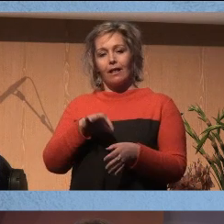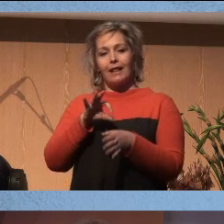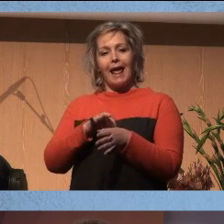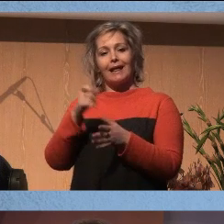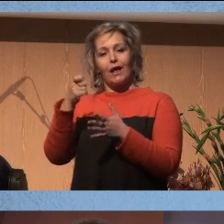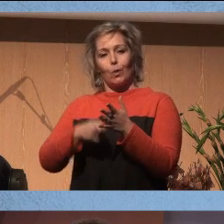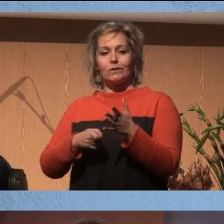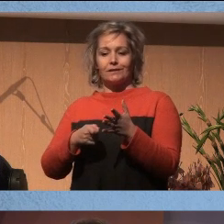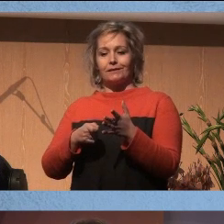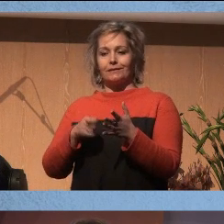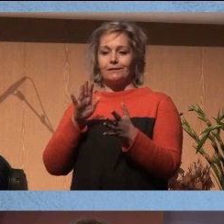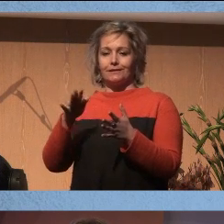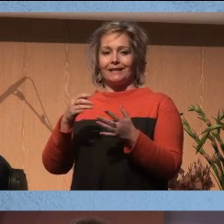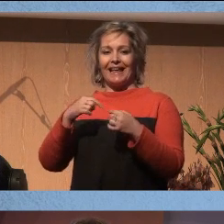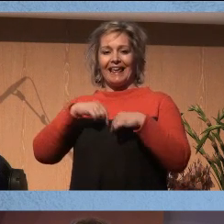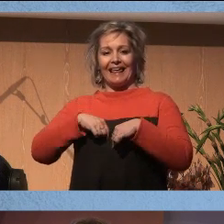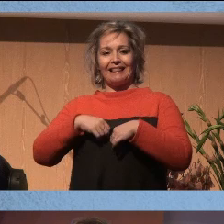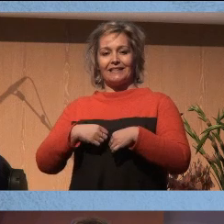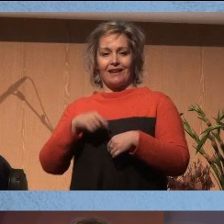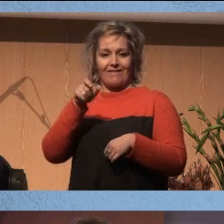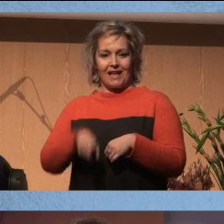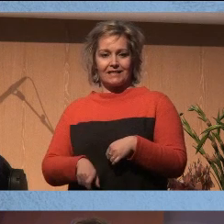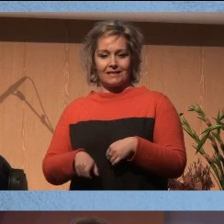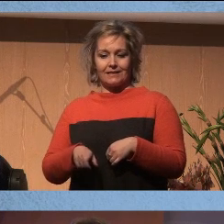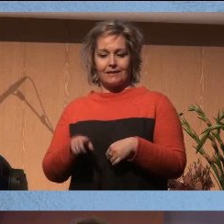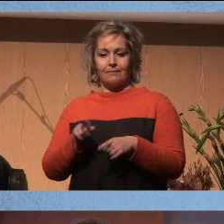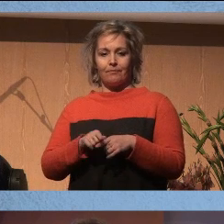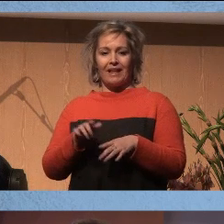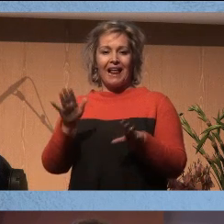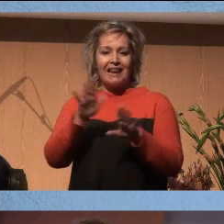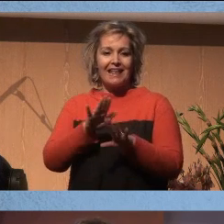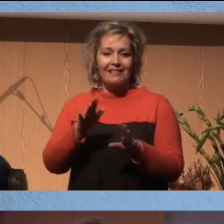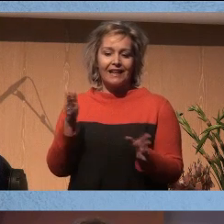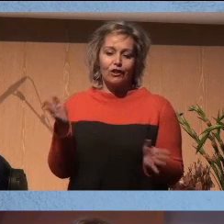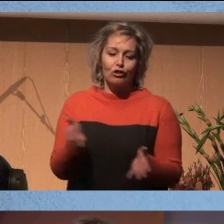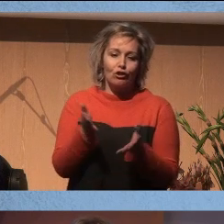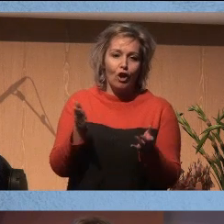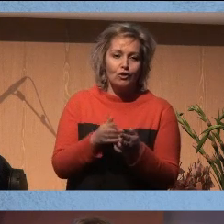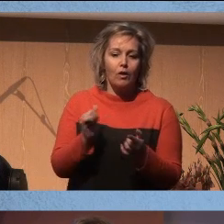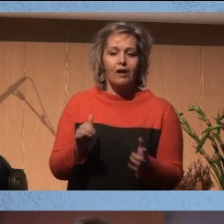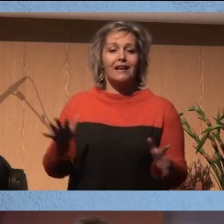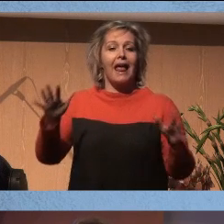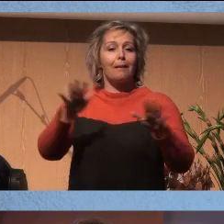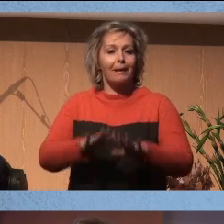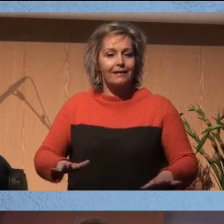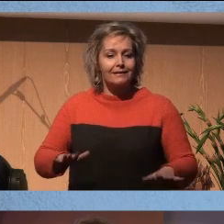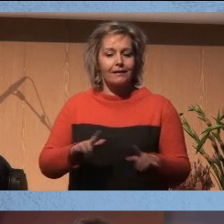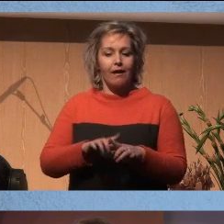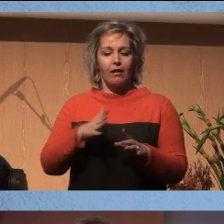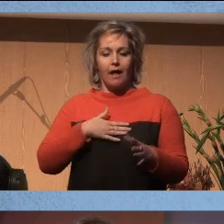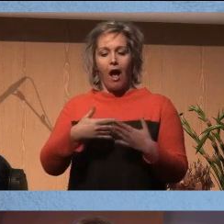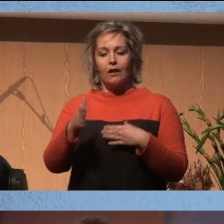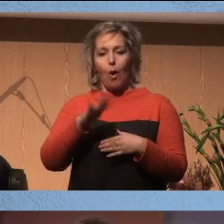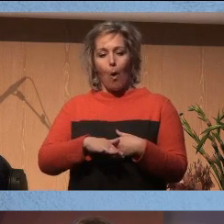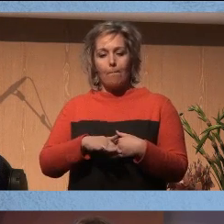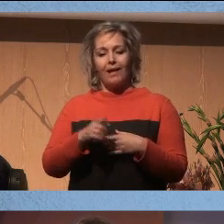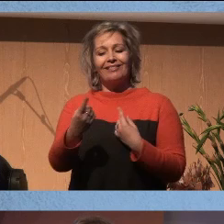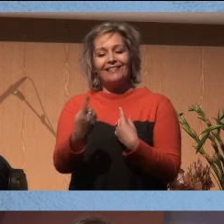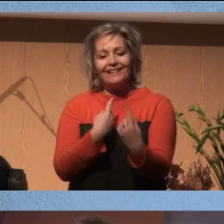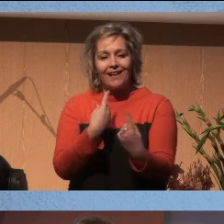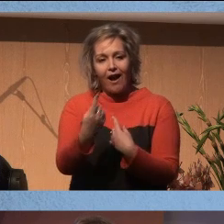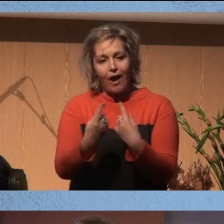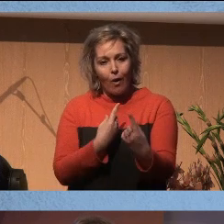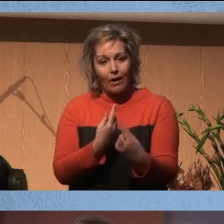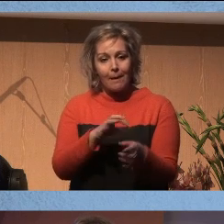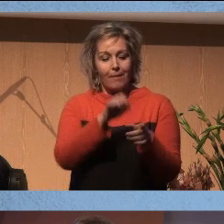legekunsten legekunstens innerste vesen. Dette at lindring, trøst, kanskje helbredelse, alltid handler om en dialog.